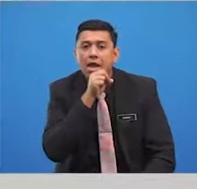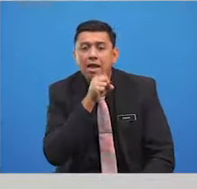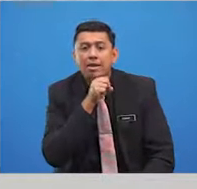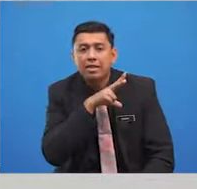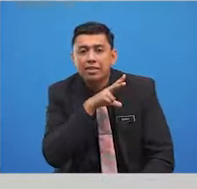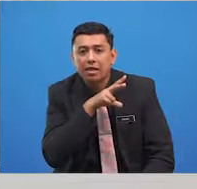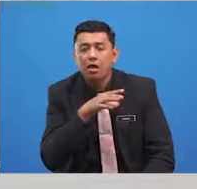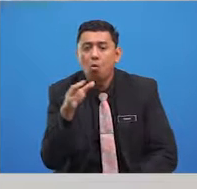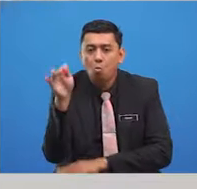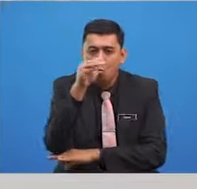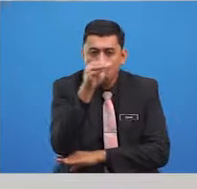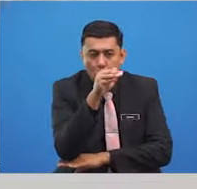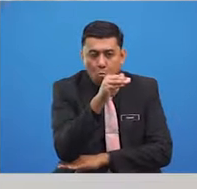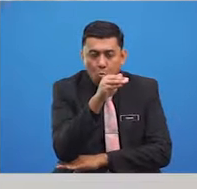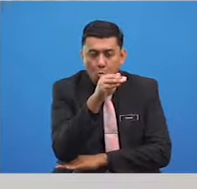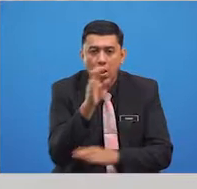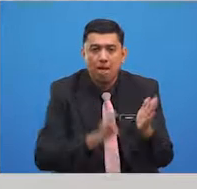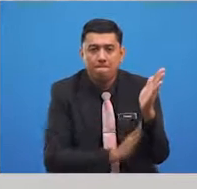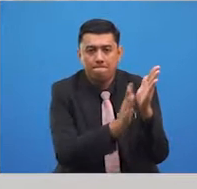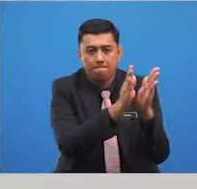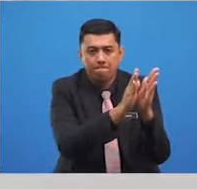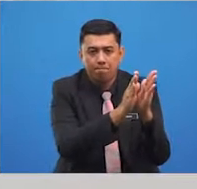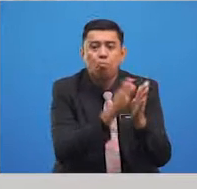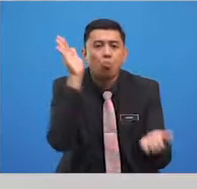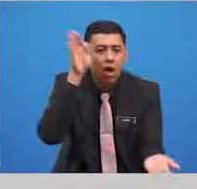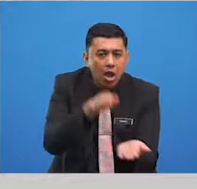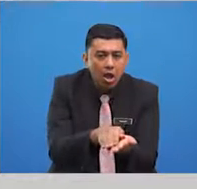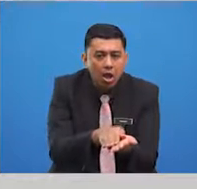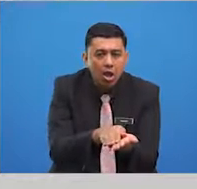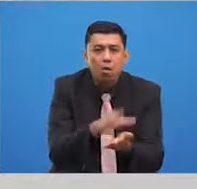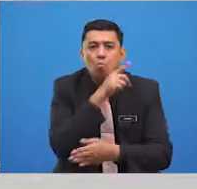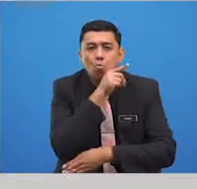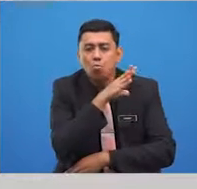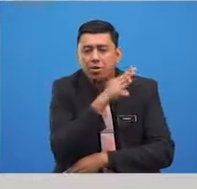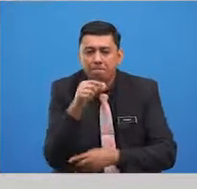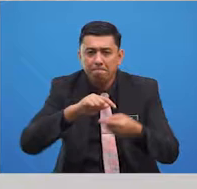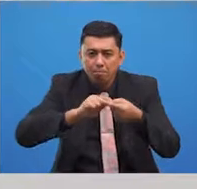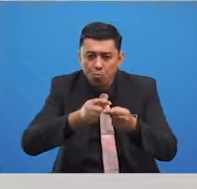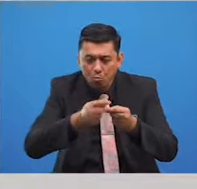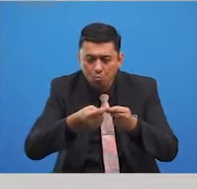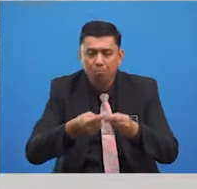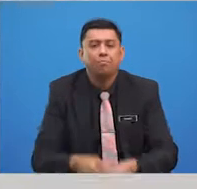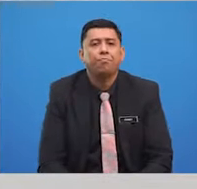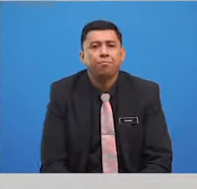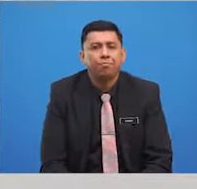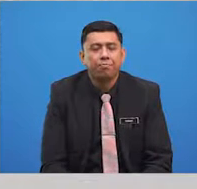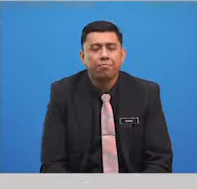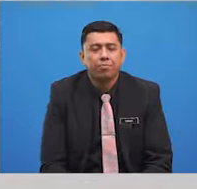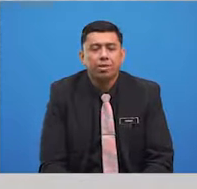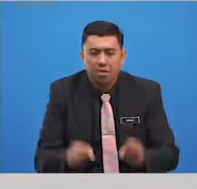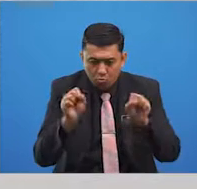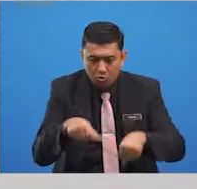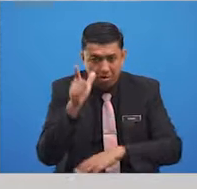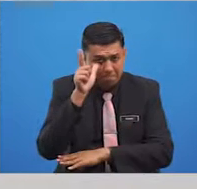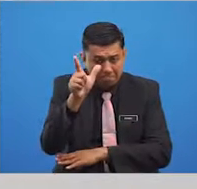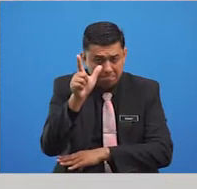katak, ular, biawak, buaya, burung, udang galah dan kera. Murid-murid boleh